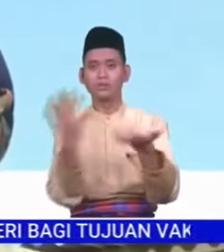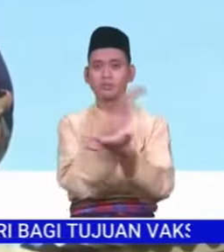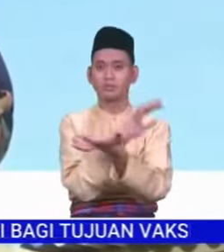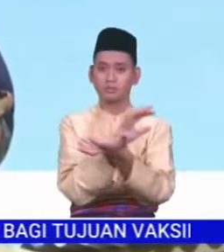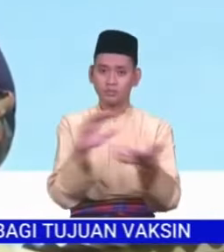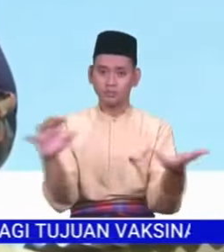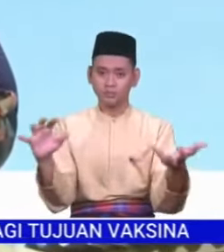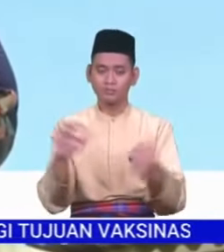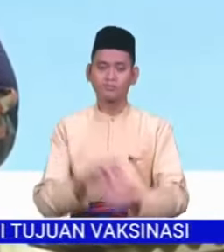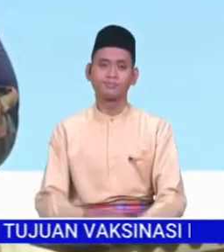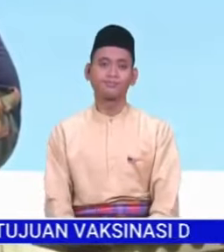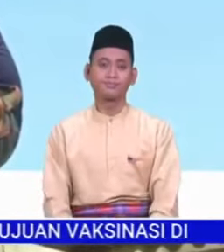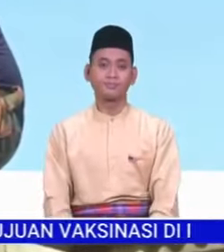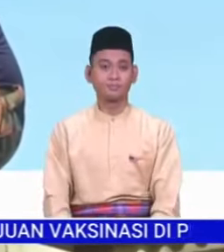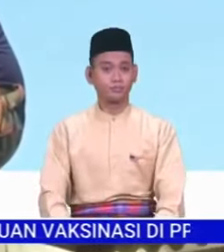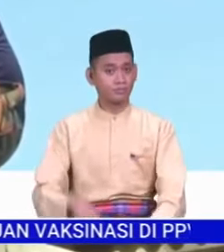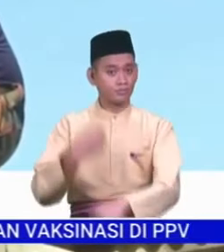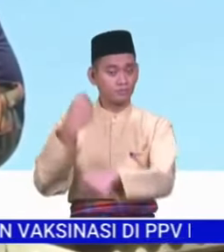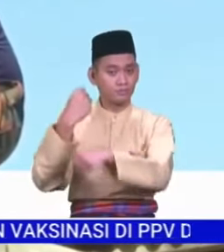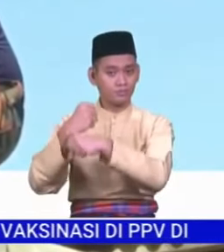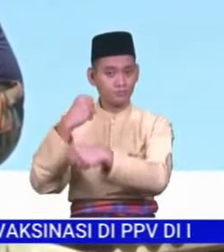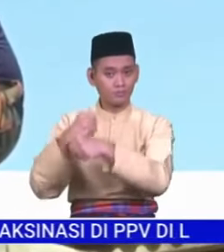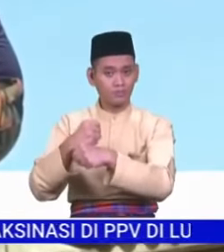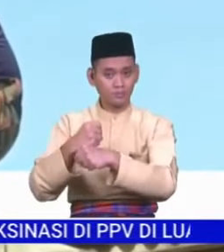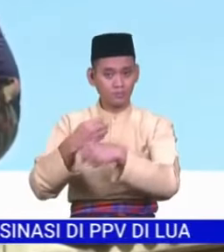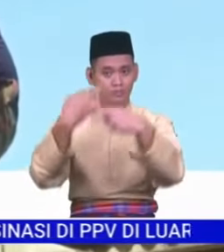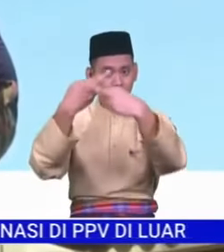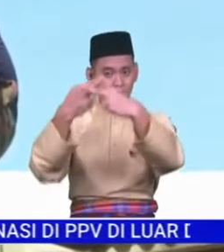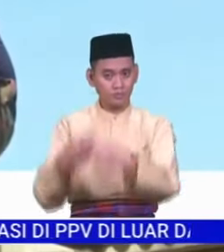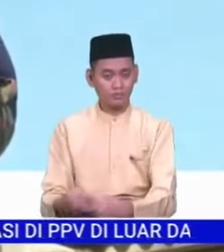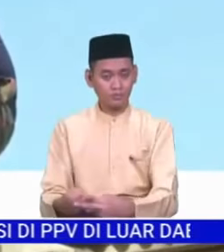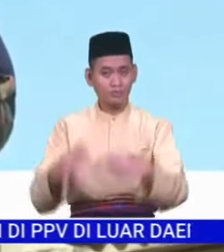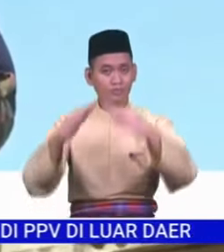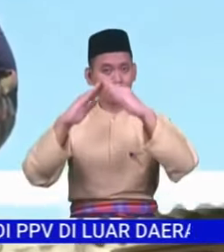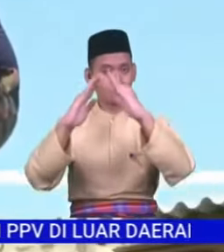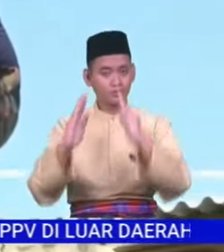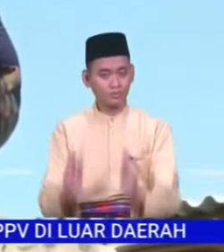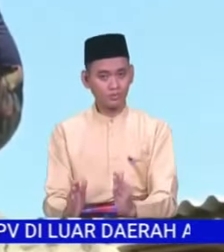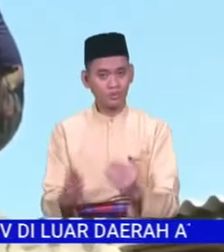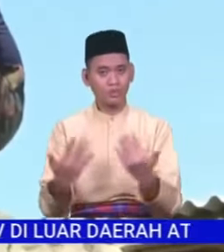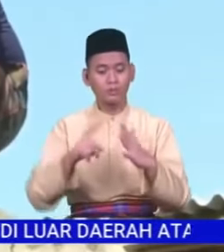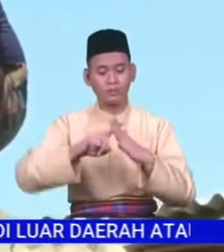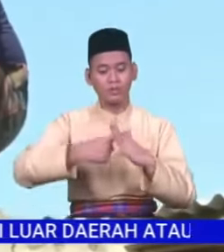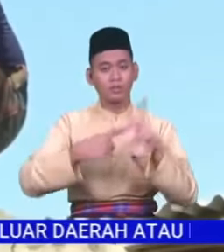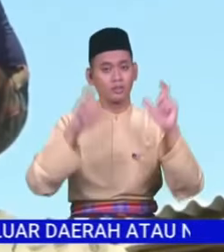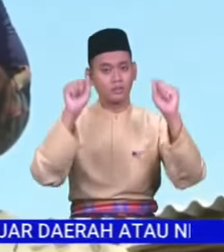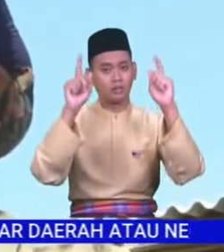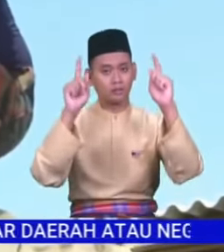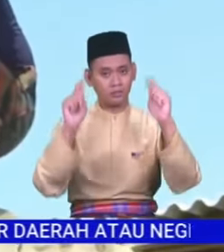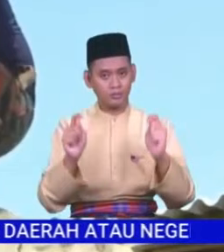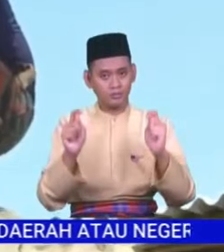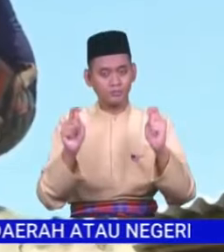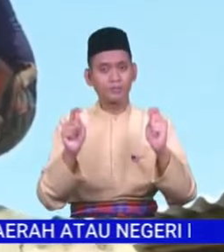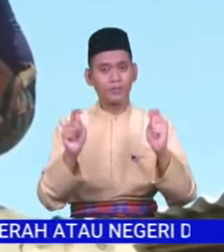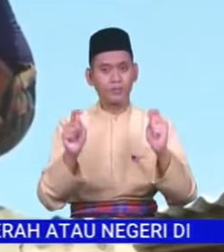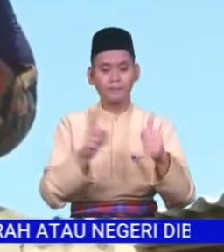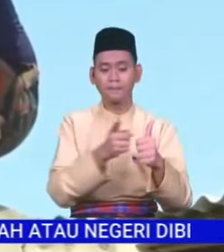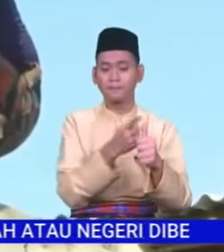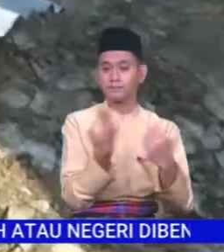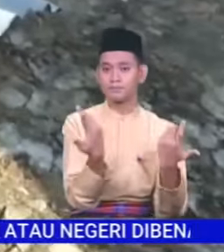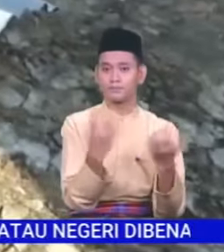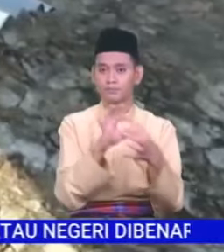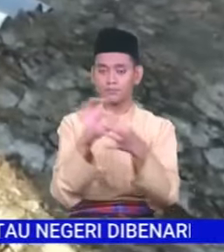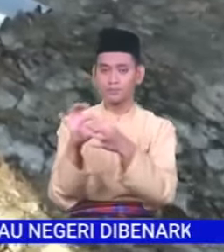kerja gotong royong memiliki rumah pemula Sabtu lalu dibantu jabatan Bombay dan penyelamat Malaysia kota tinggi angkatan tentera Malaysia dan